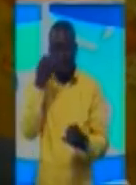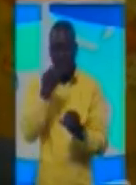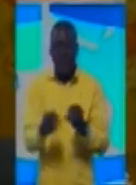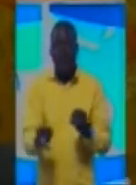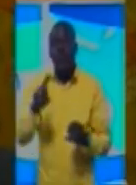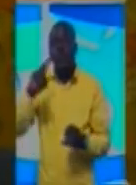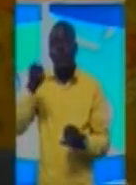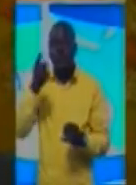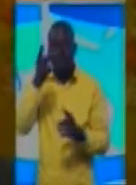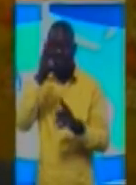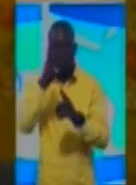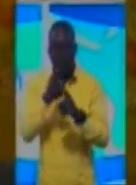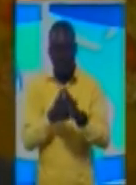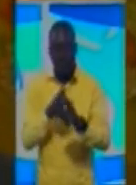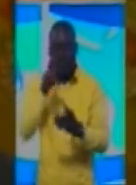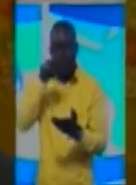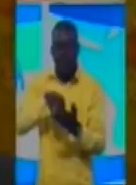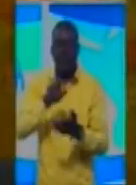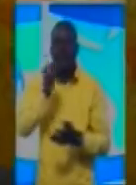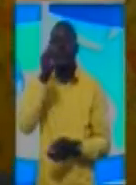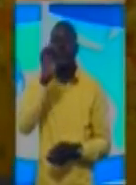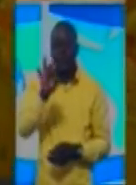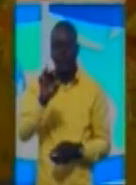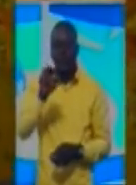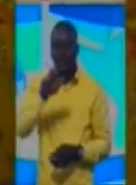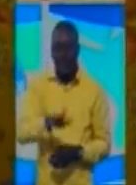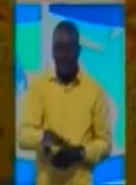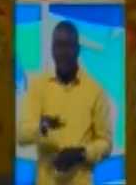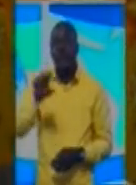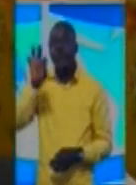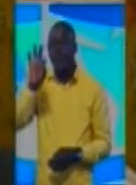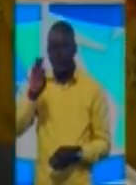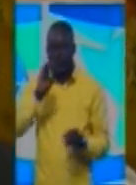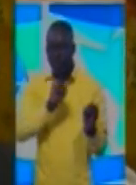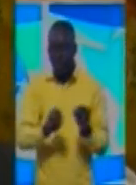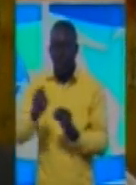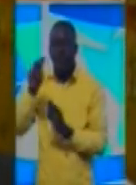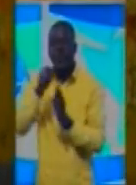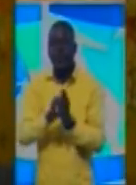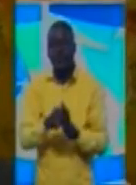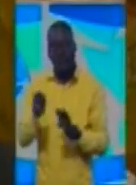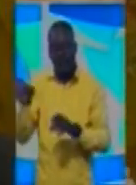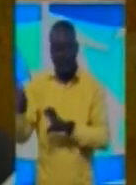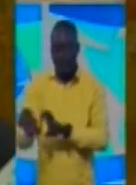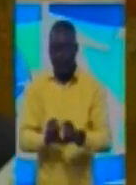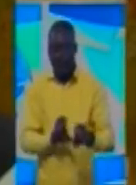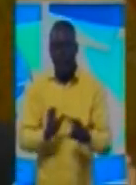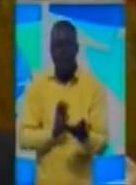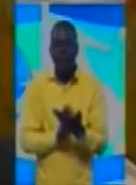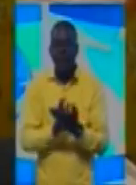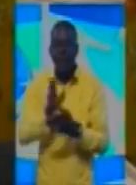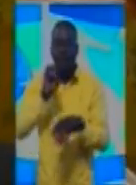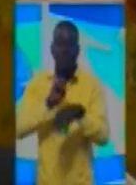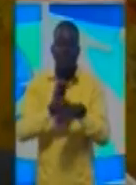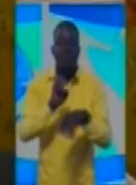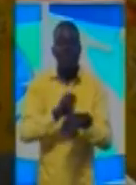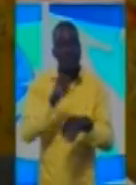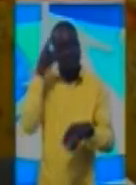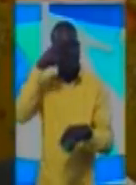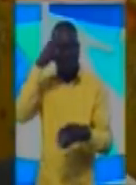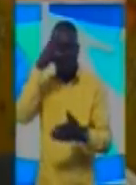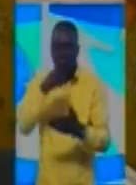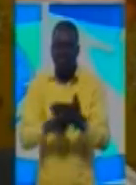semestre de cette année 2019, 39 opérations ont été approuvées par notre conseil pour un montant total